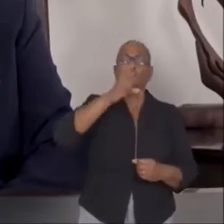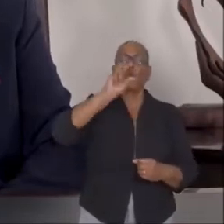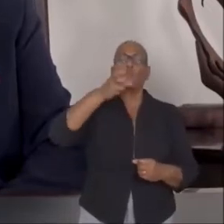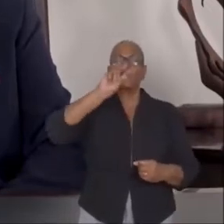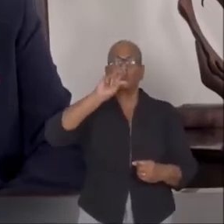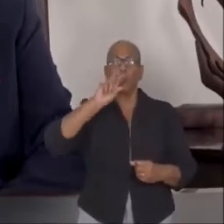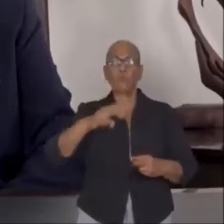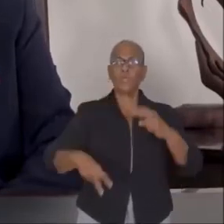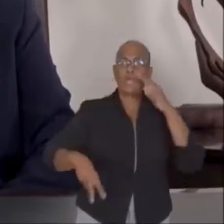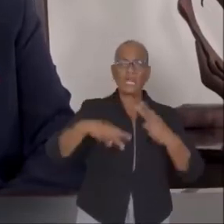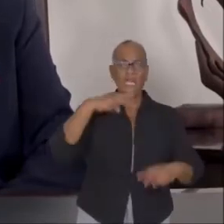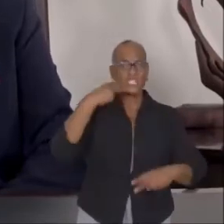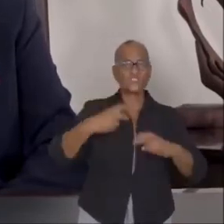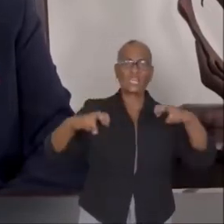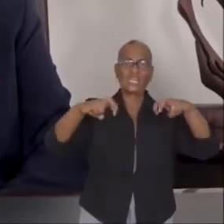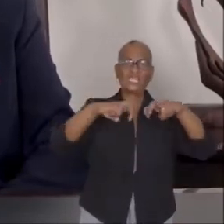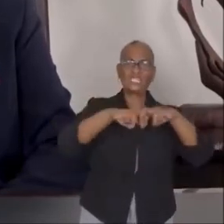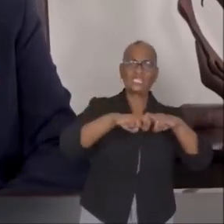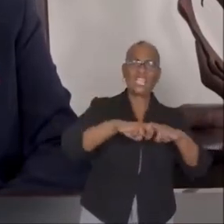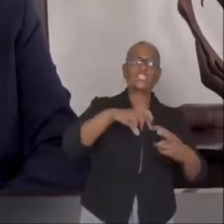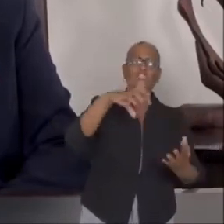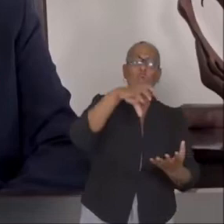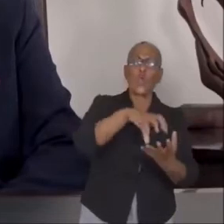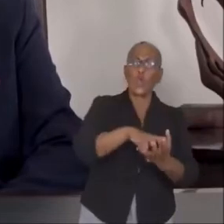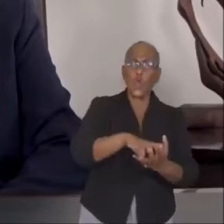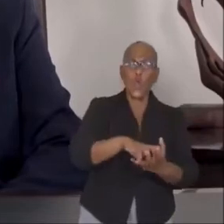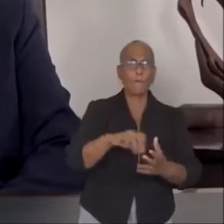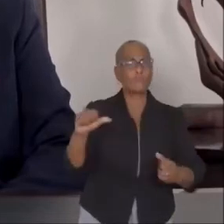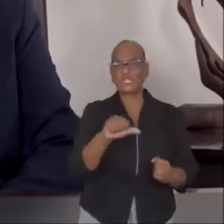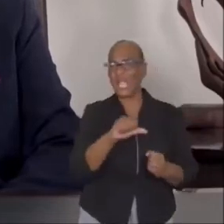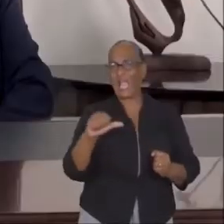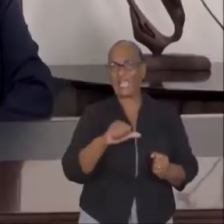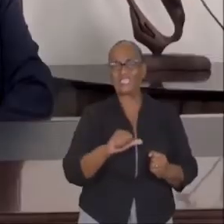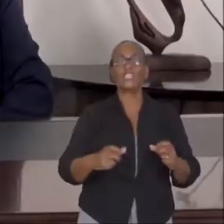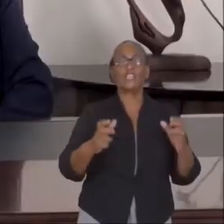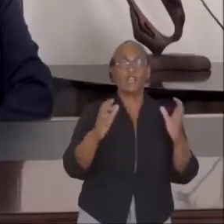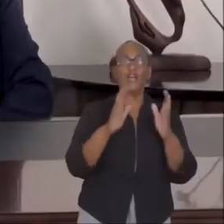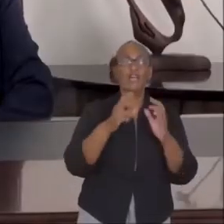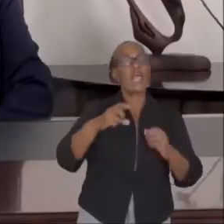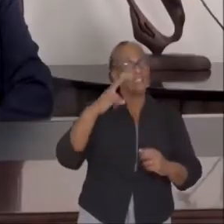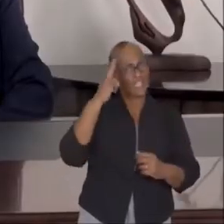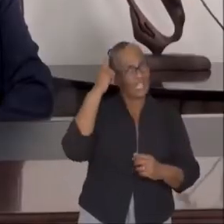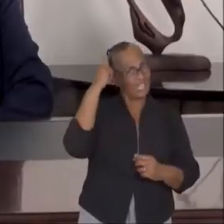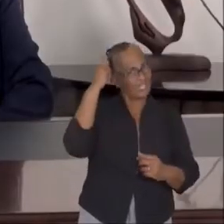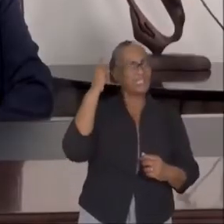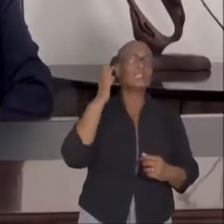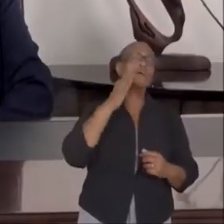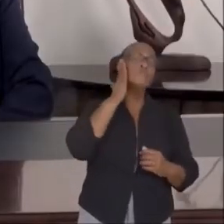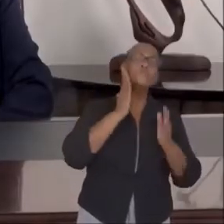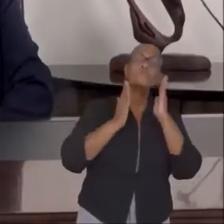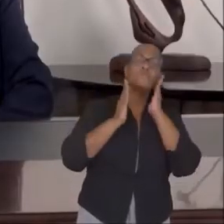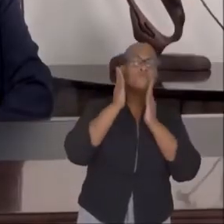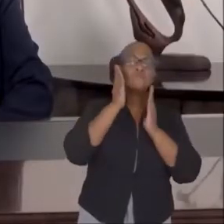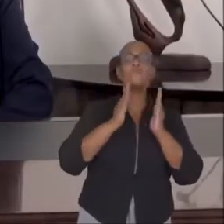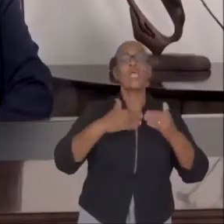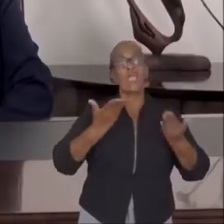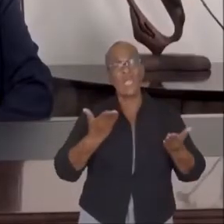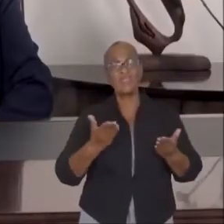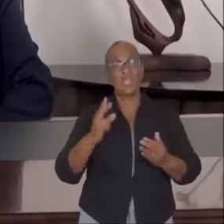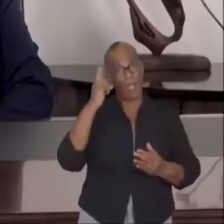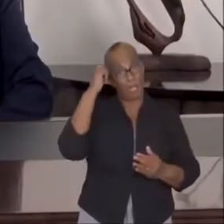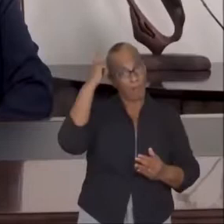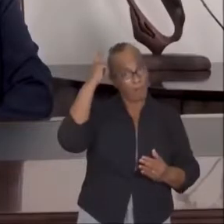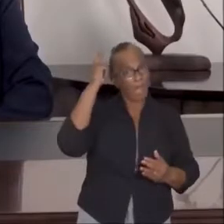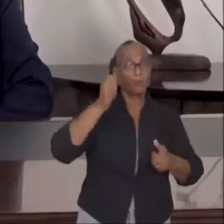clubs, dansings en bordelen, zijn gesloten. 6. Contactberoepen, zoals kapsalons,